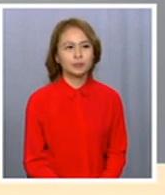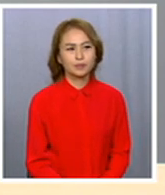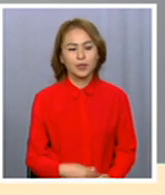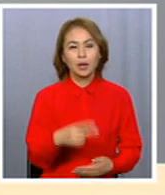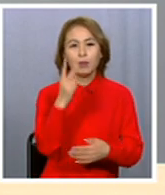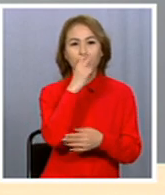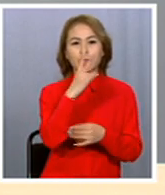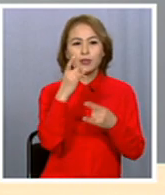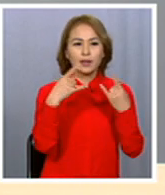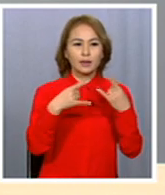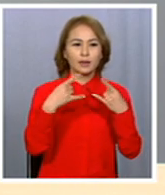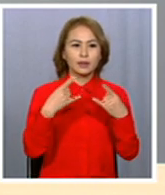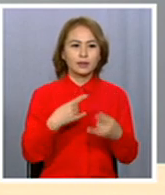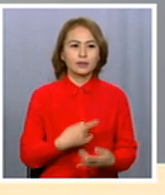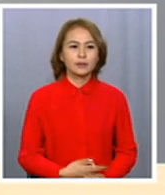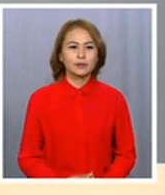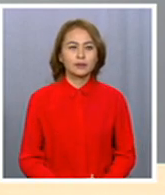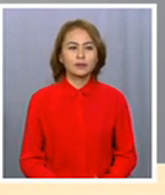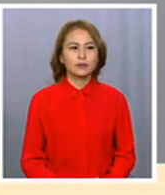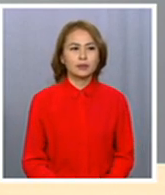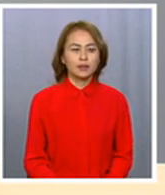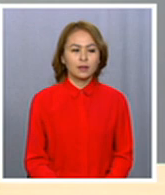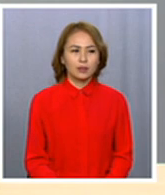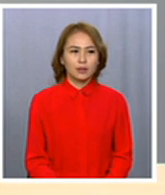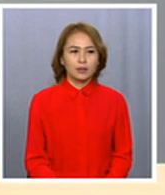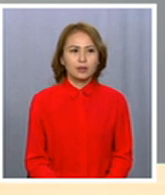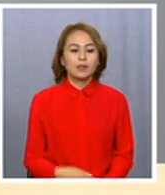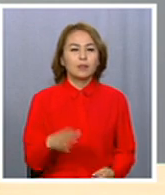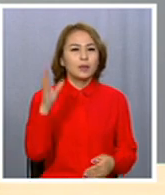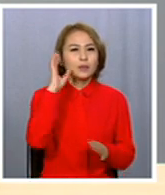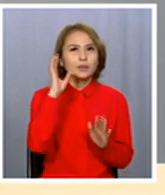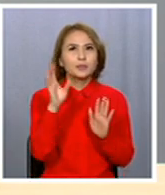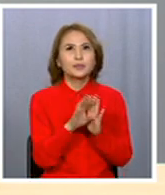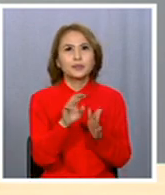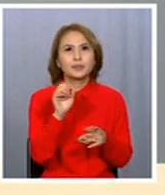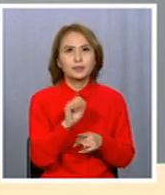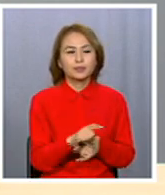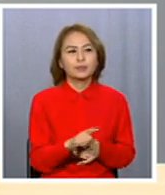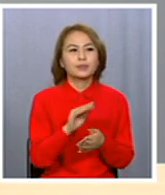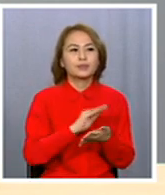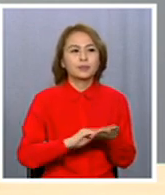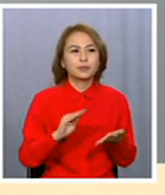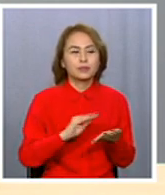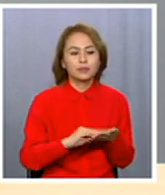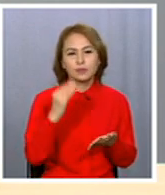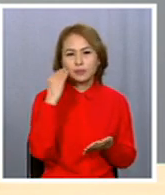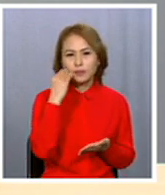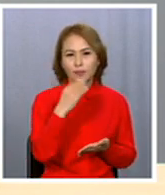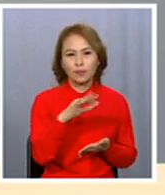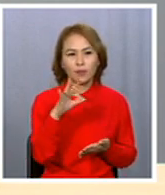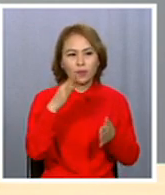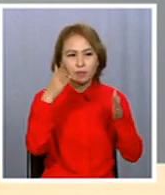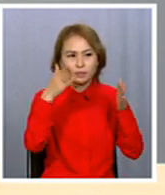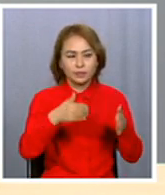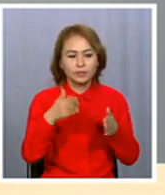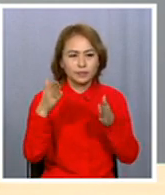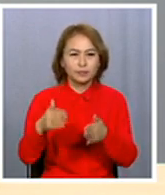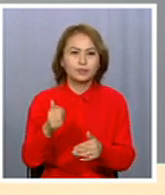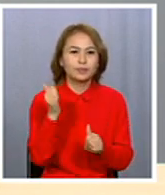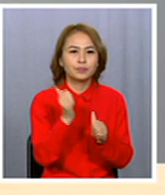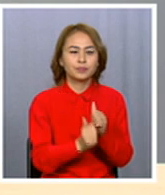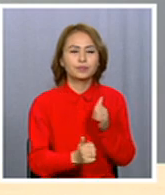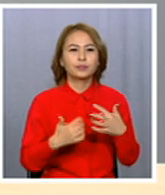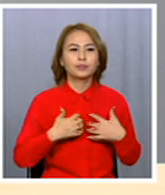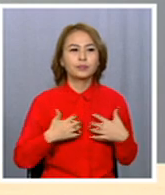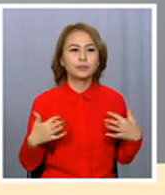Посмотрите внимательно на экран. Послушайте задание. Запишите качество, присущее каждому